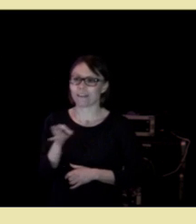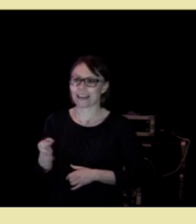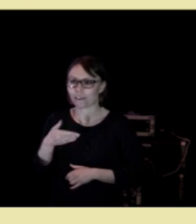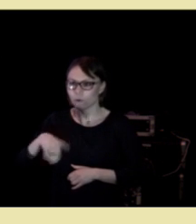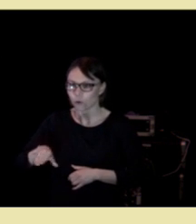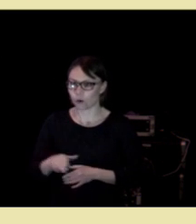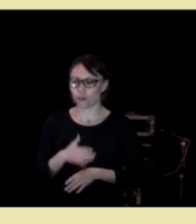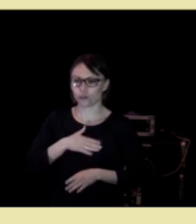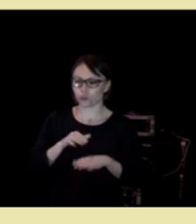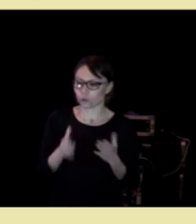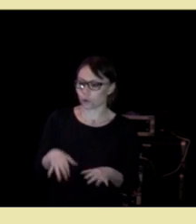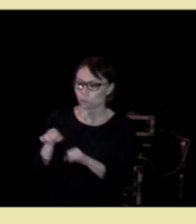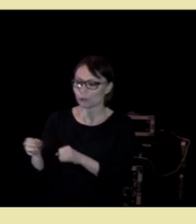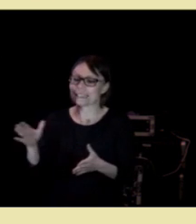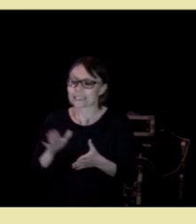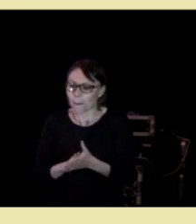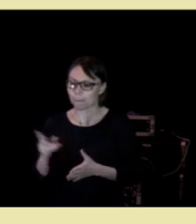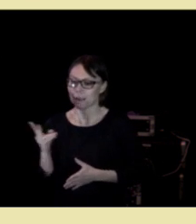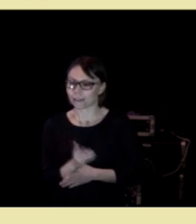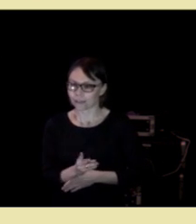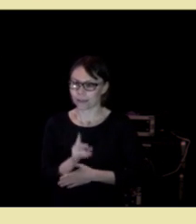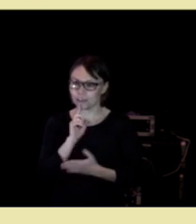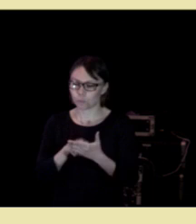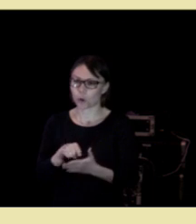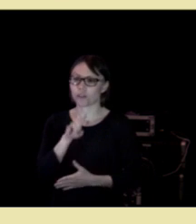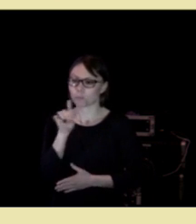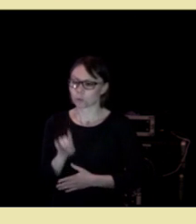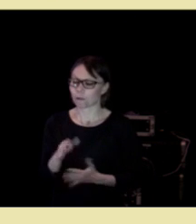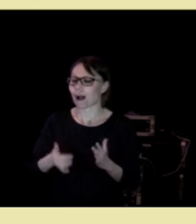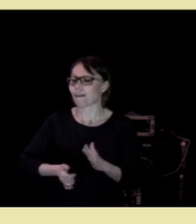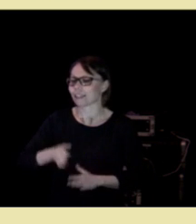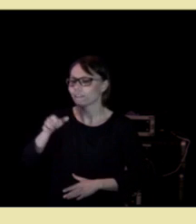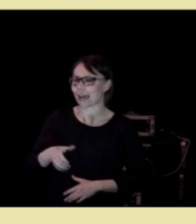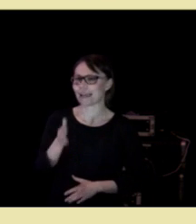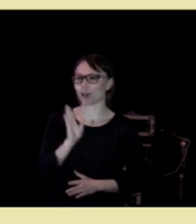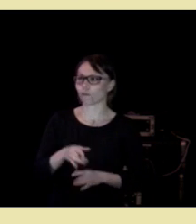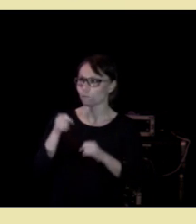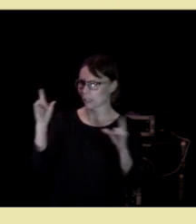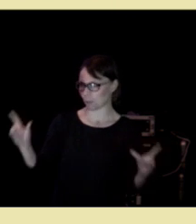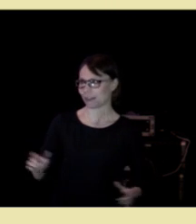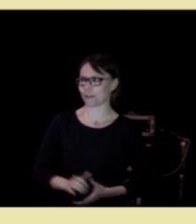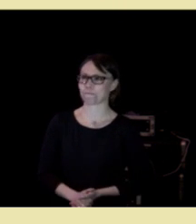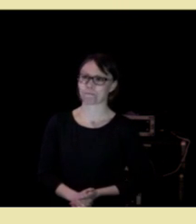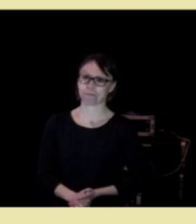både sykehus og kommune sammen faktisk stiller spørsmålet, hva viktig for deg? Takk for oppmerksomheten.